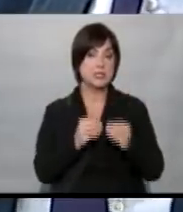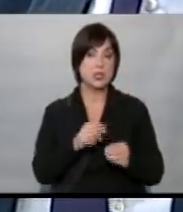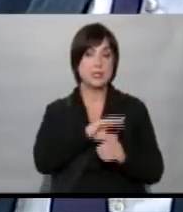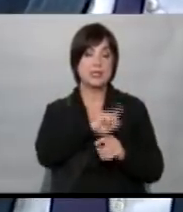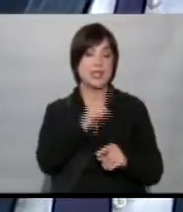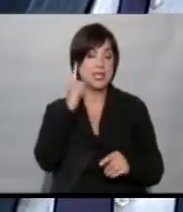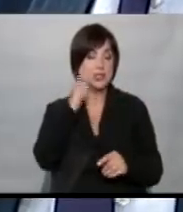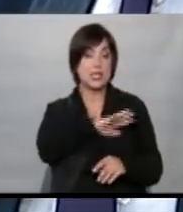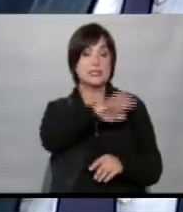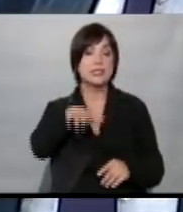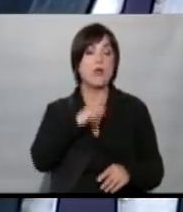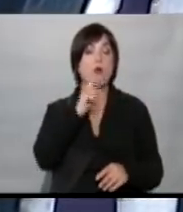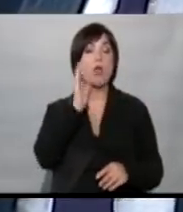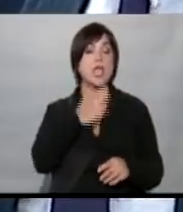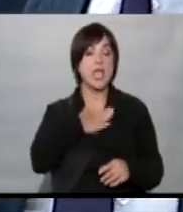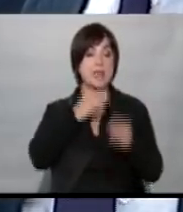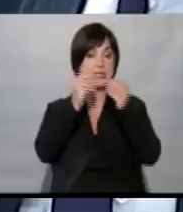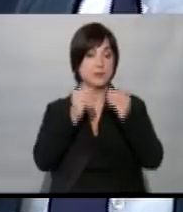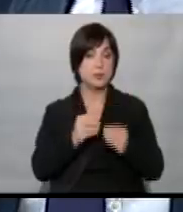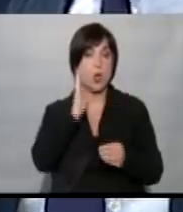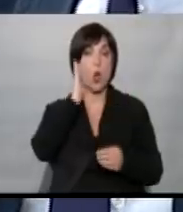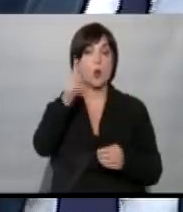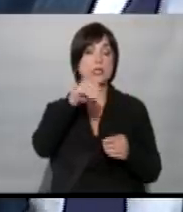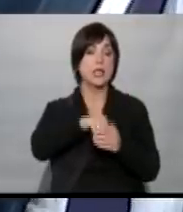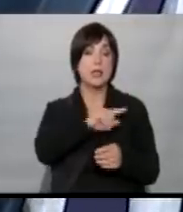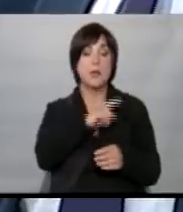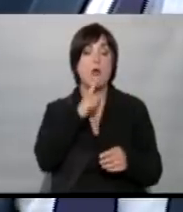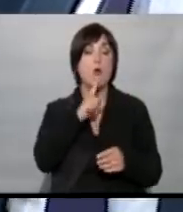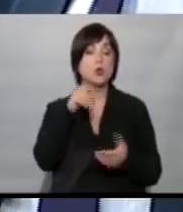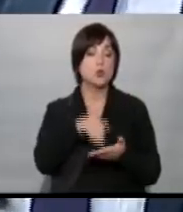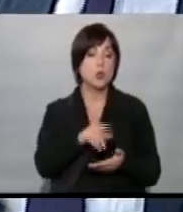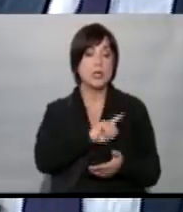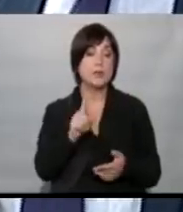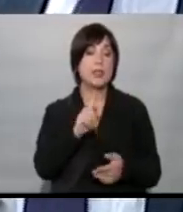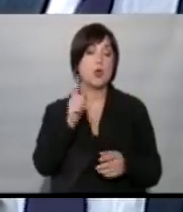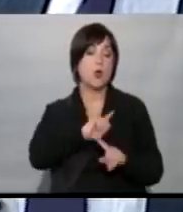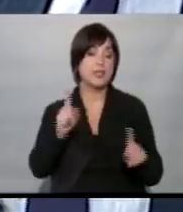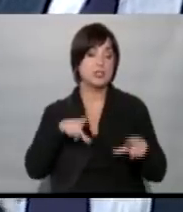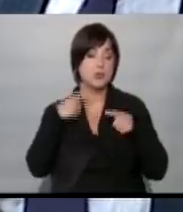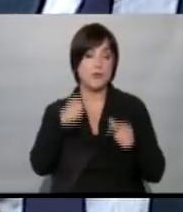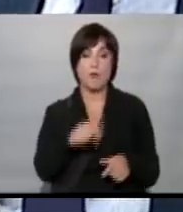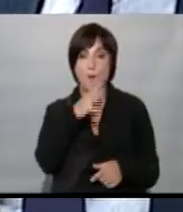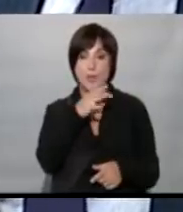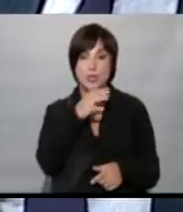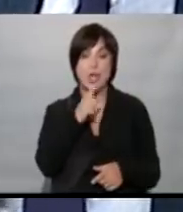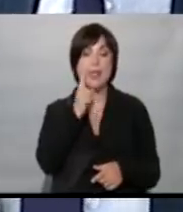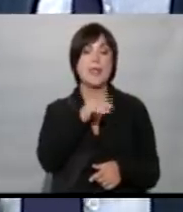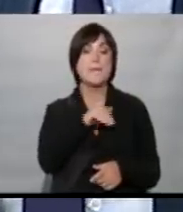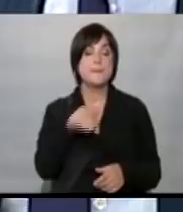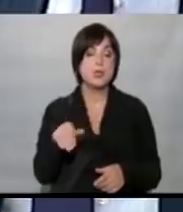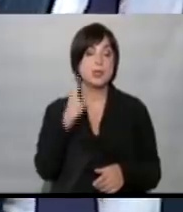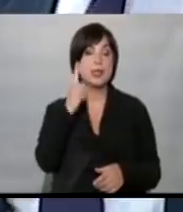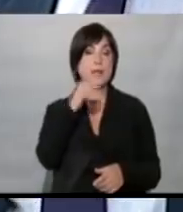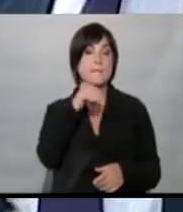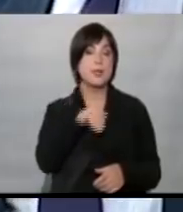излегува на избори. Има луѓе кои што прво се тука, но никогаш не гласаат, има луѓе кои што воопшто не се тука. Значи излегуваат помеѓу 1 милион и 1 милион